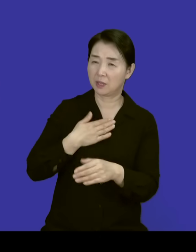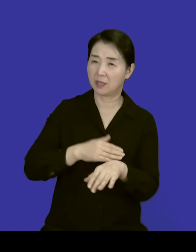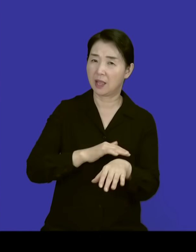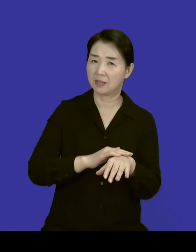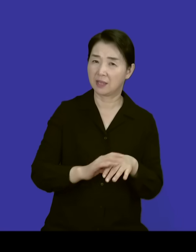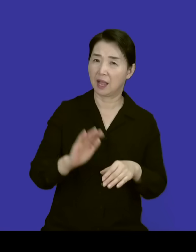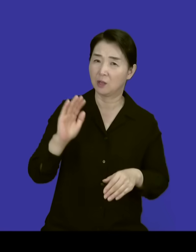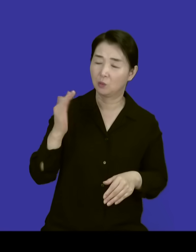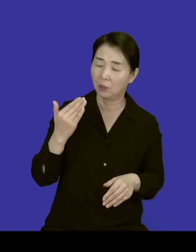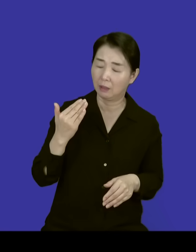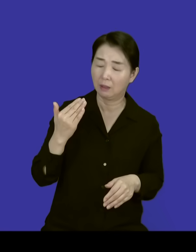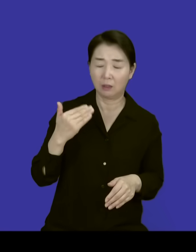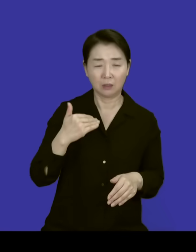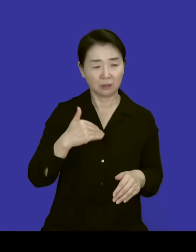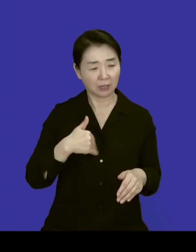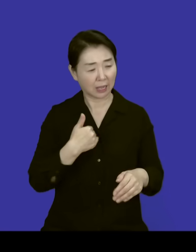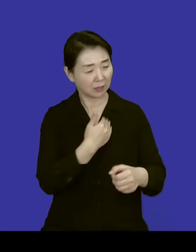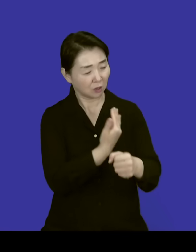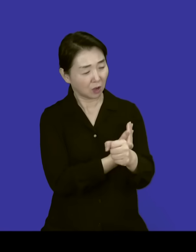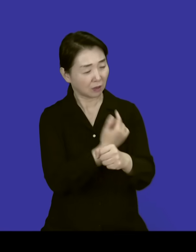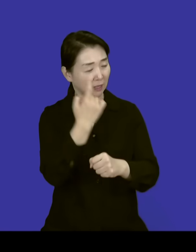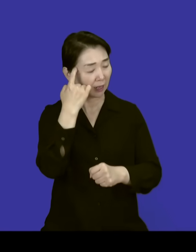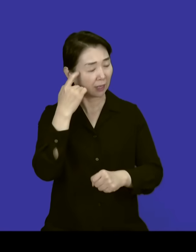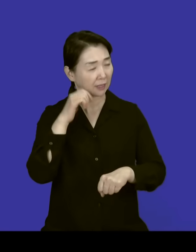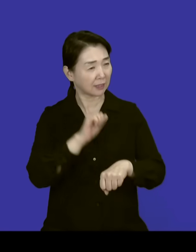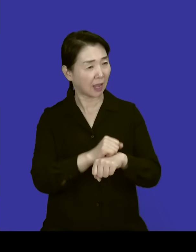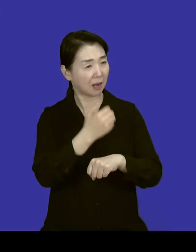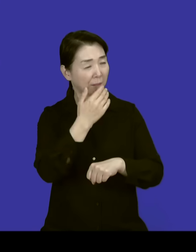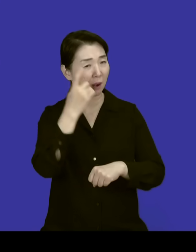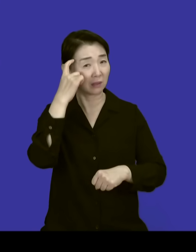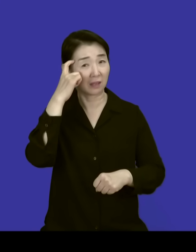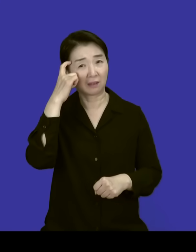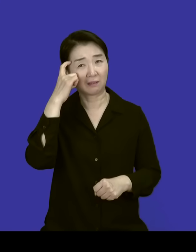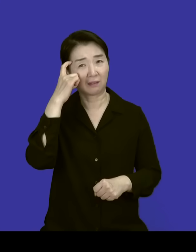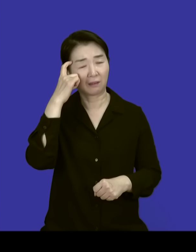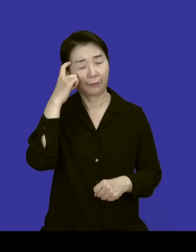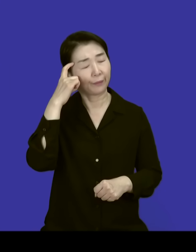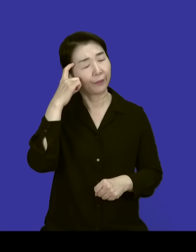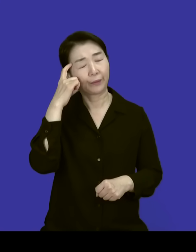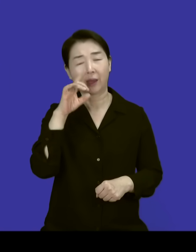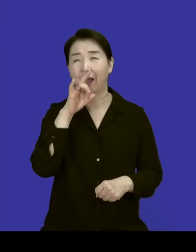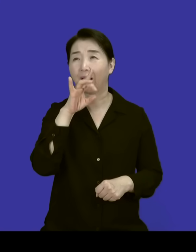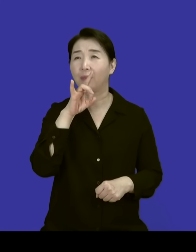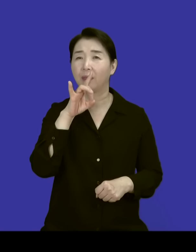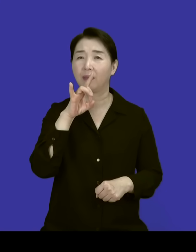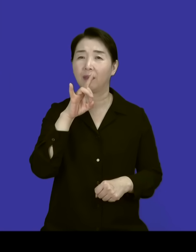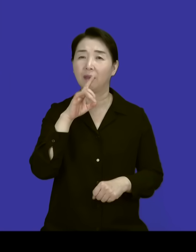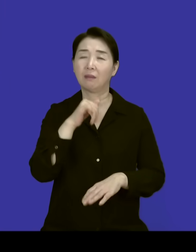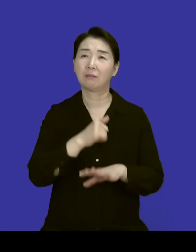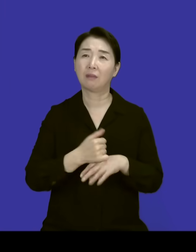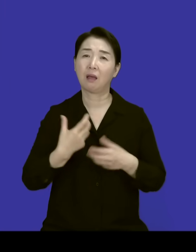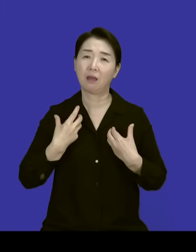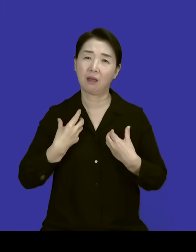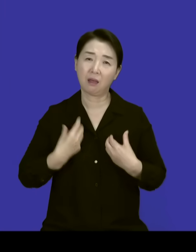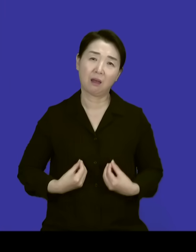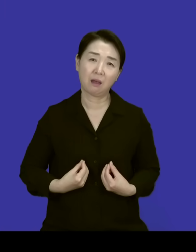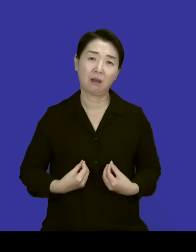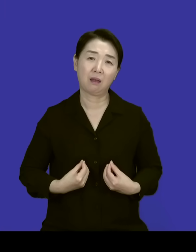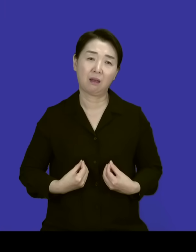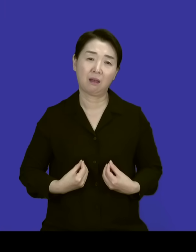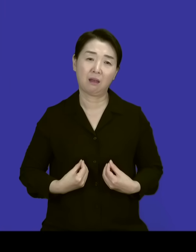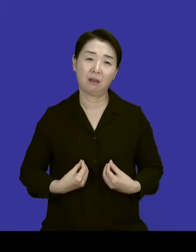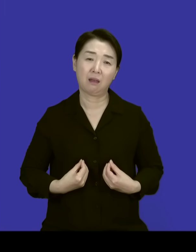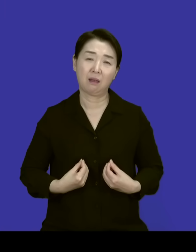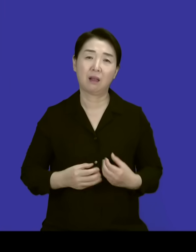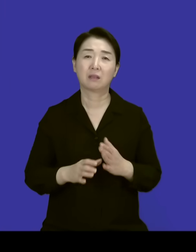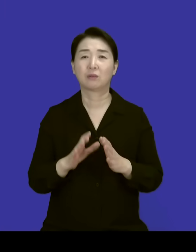아니라고 생각했는데 잘할 수 있을 것 같은데 그러고 나서 되게 절망감과 막 모든 이제 그게 왔을 때